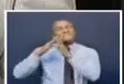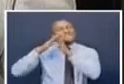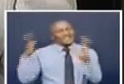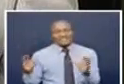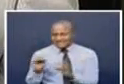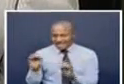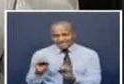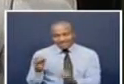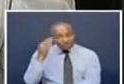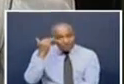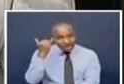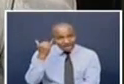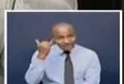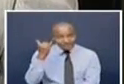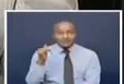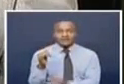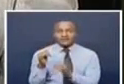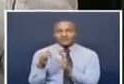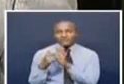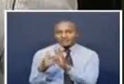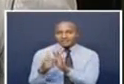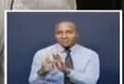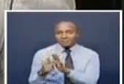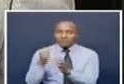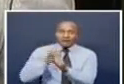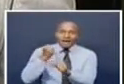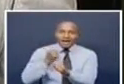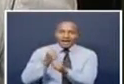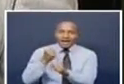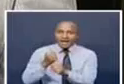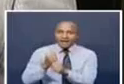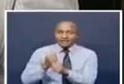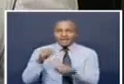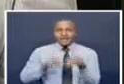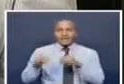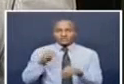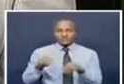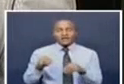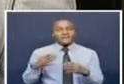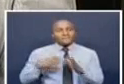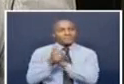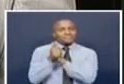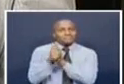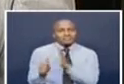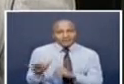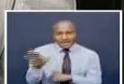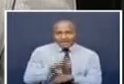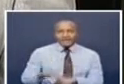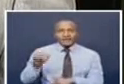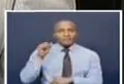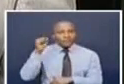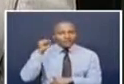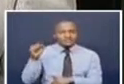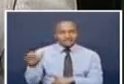sababu kama utatoa mtu ya labda operations kuna wataalamu katika hiyo eneo ya sekta